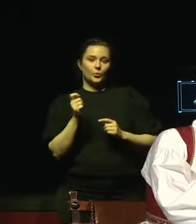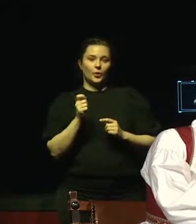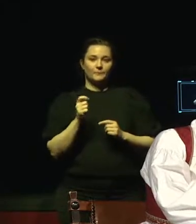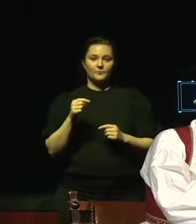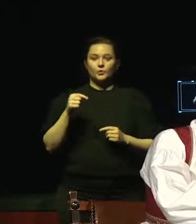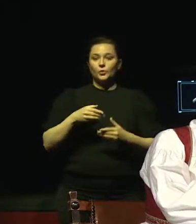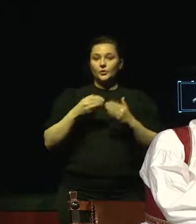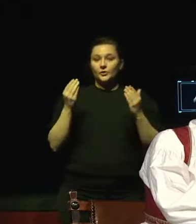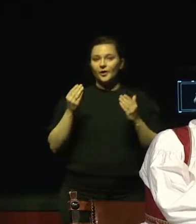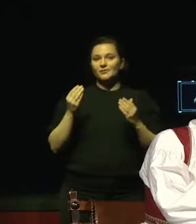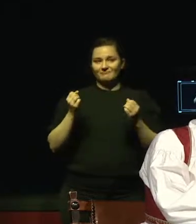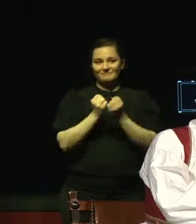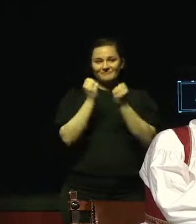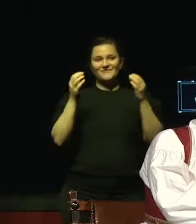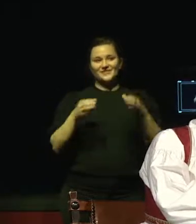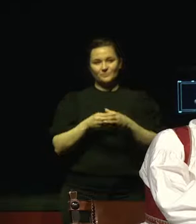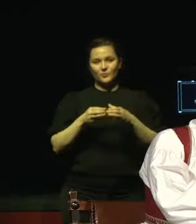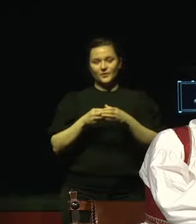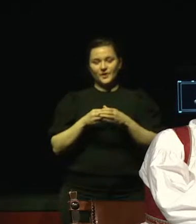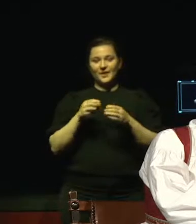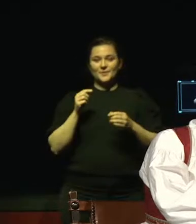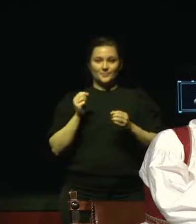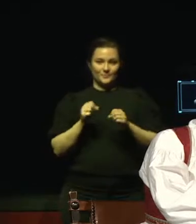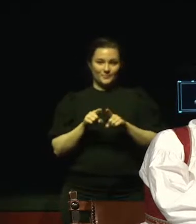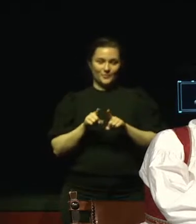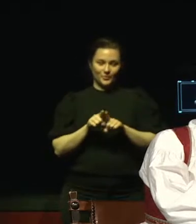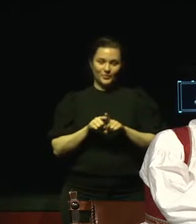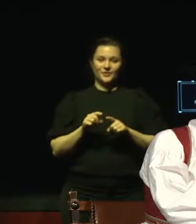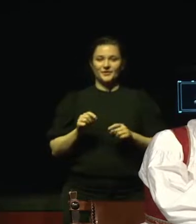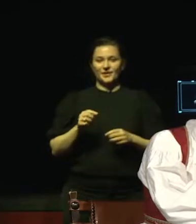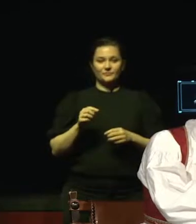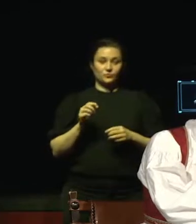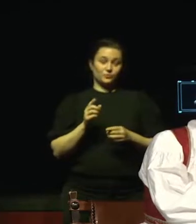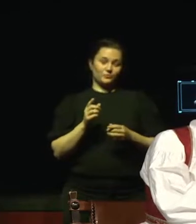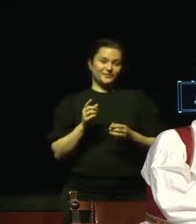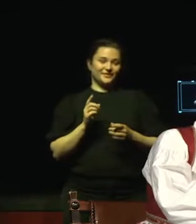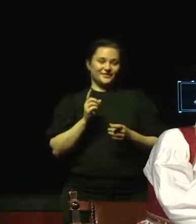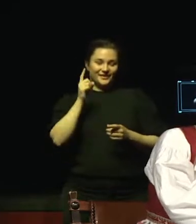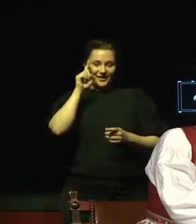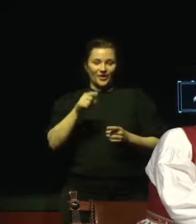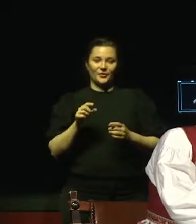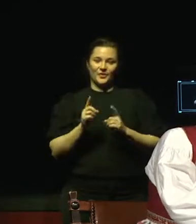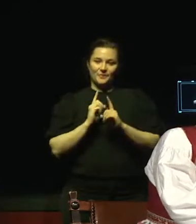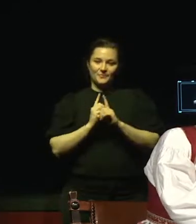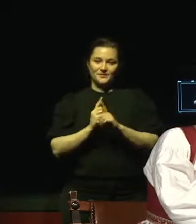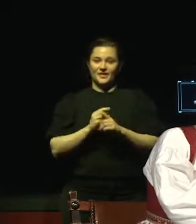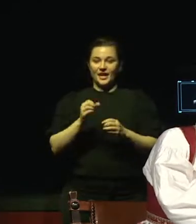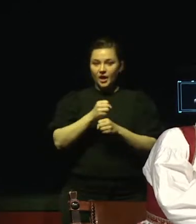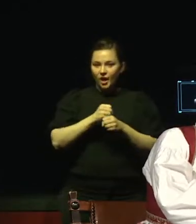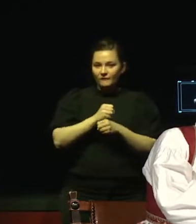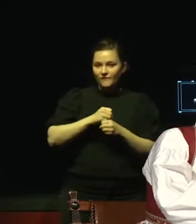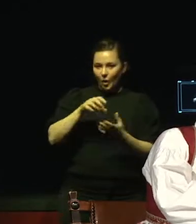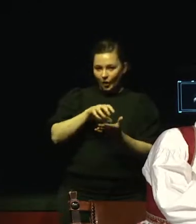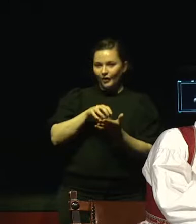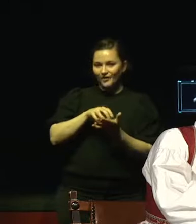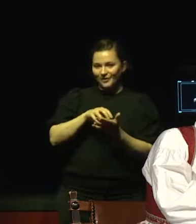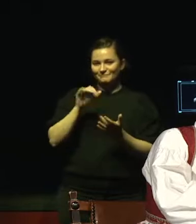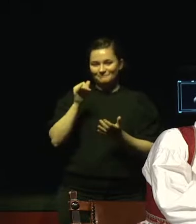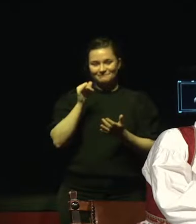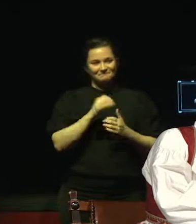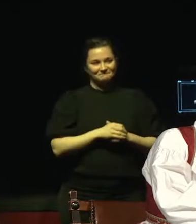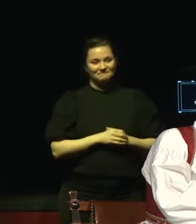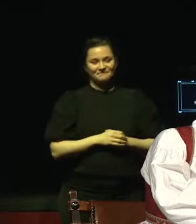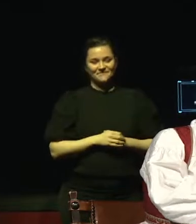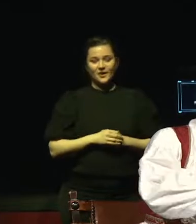alt et festmøte, så det også mulig å bestille seg kaffe og kaka. Ja. Før vi går videre, så vil jeg